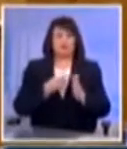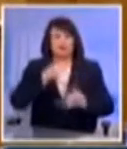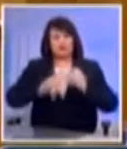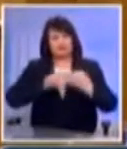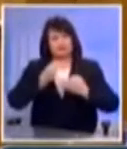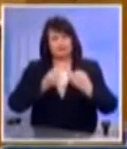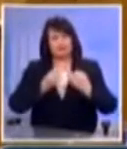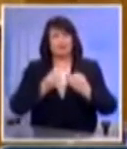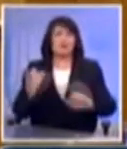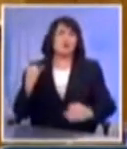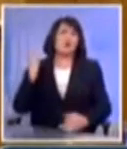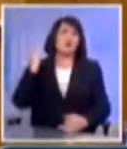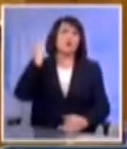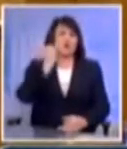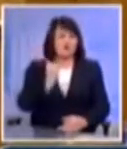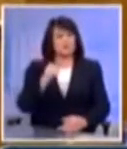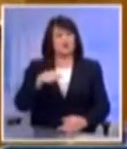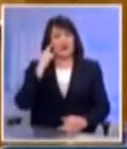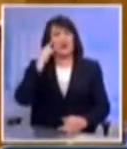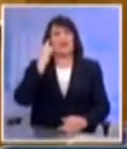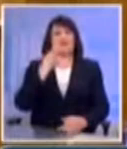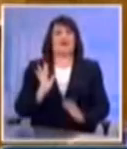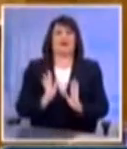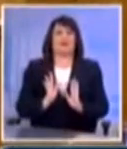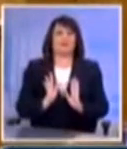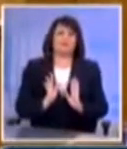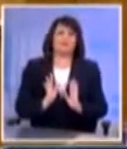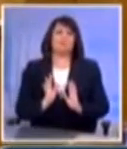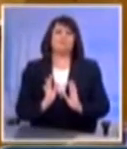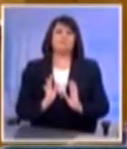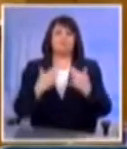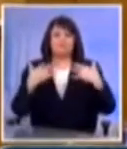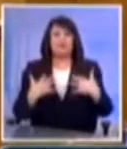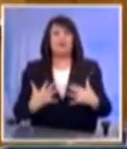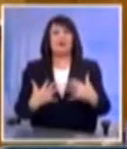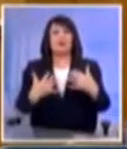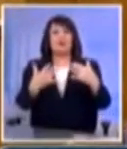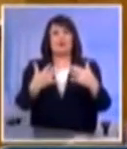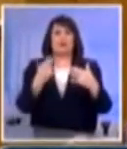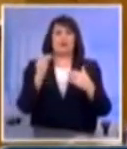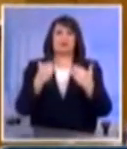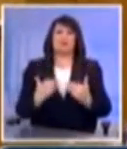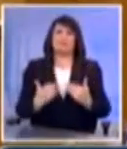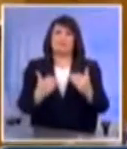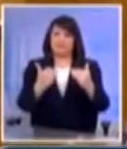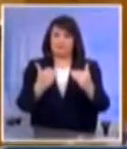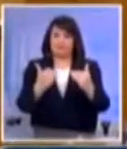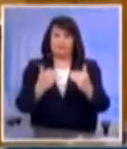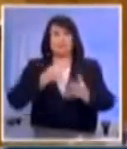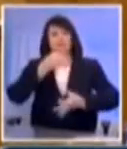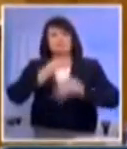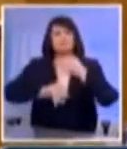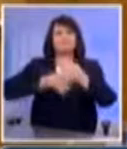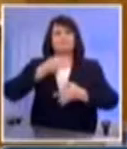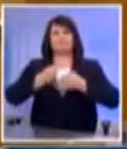μετά από πολύ καιρό να στην Ολομέλεια της Βουλής να